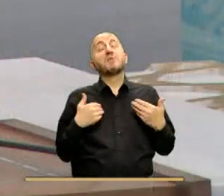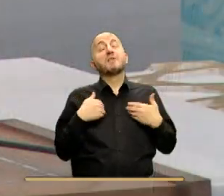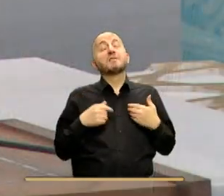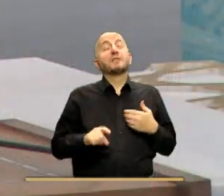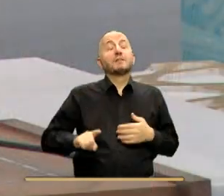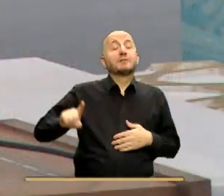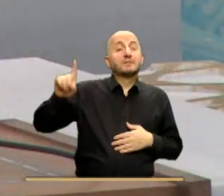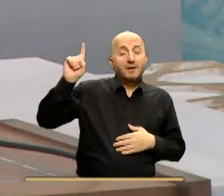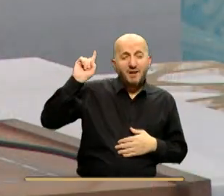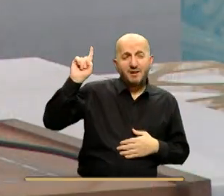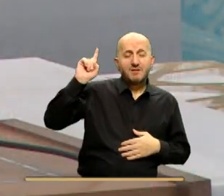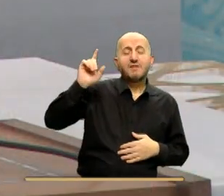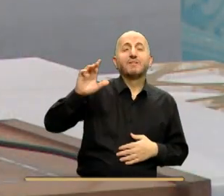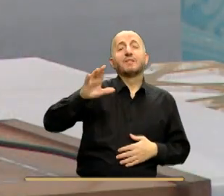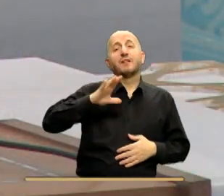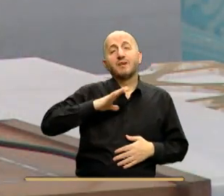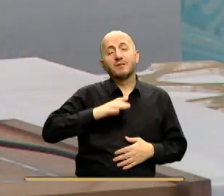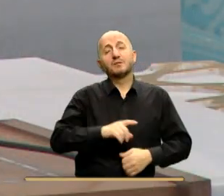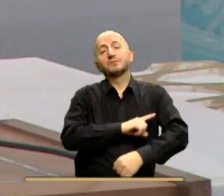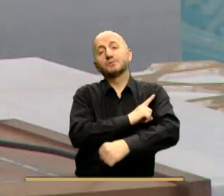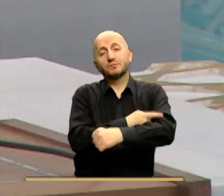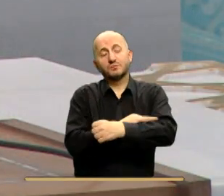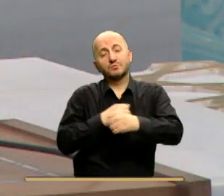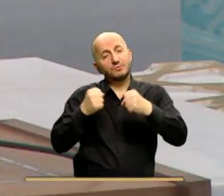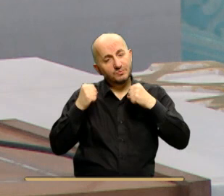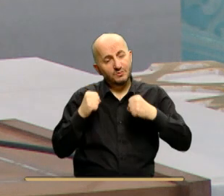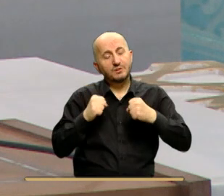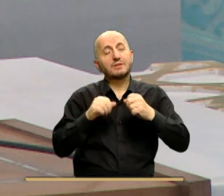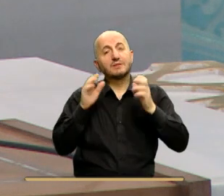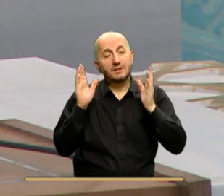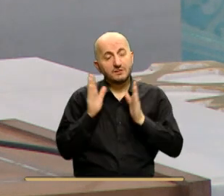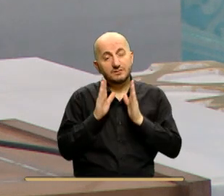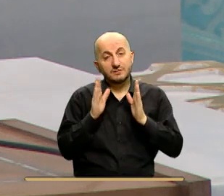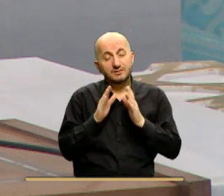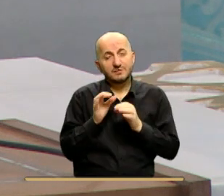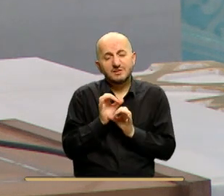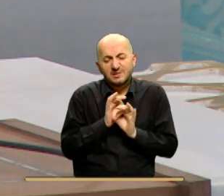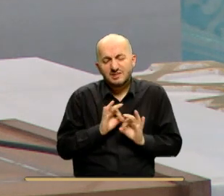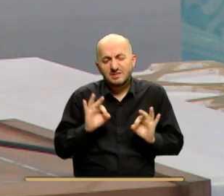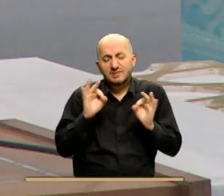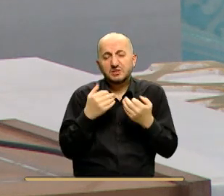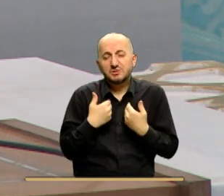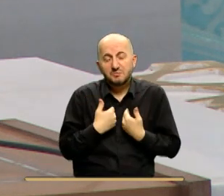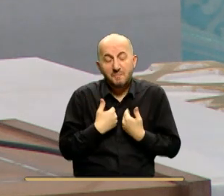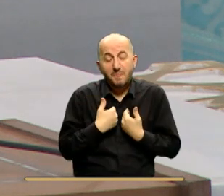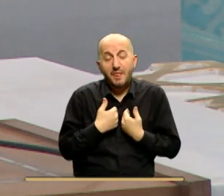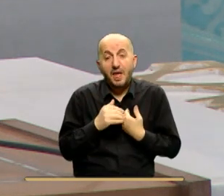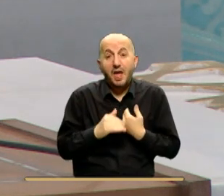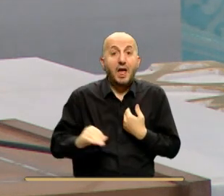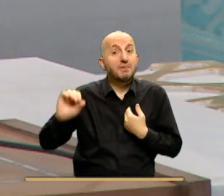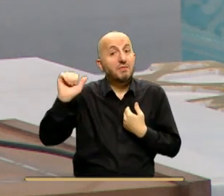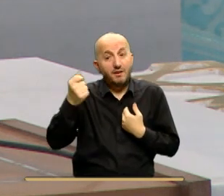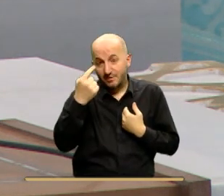senin varlığın, gücün, kuvvetin, kudretin karşısında bir hiçim. İşte o en değerli